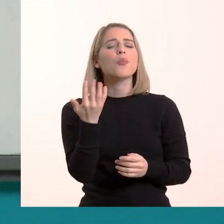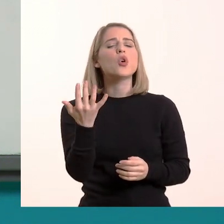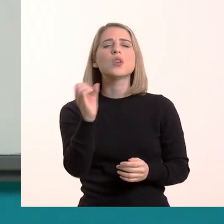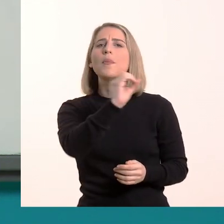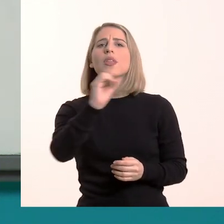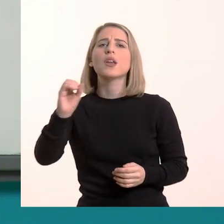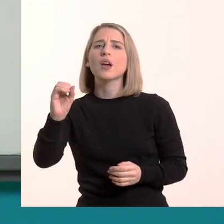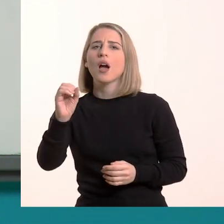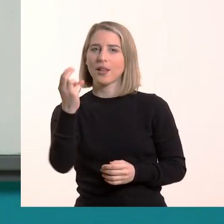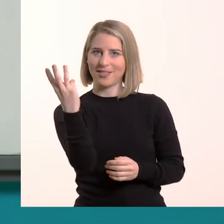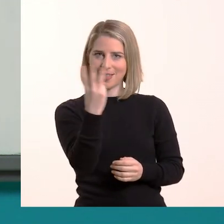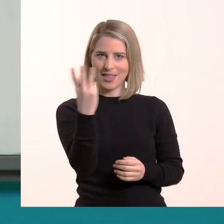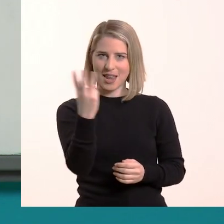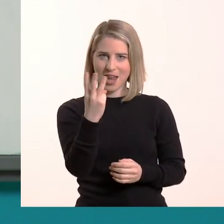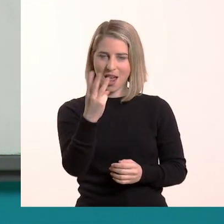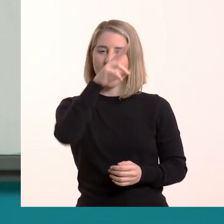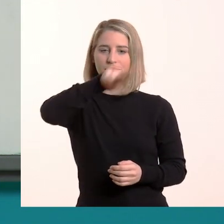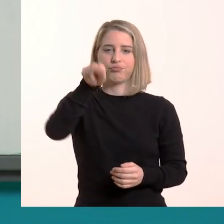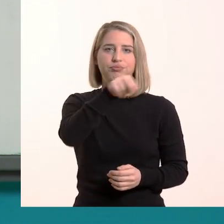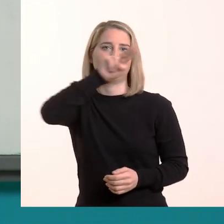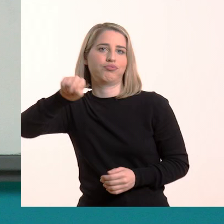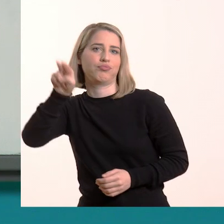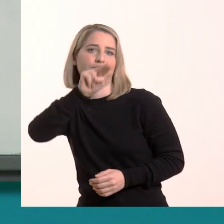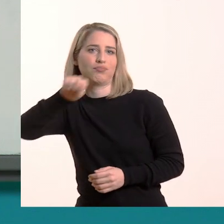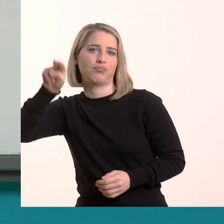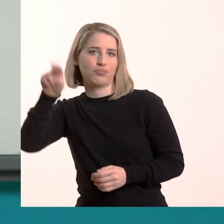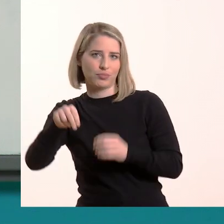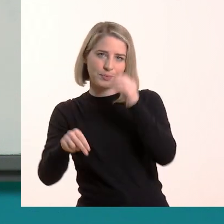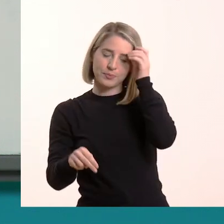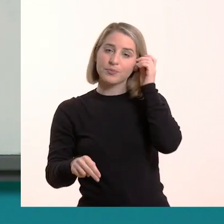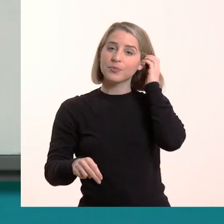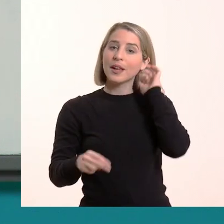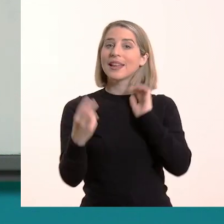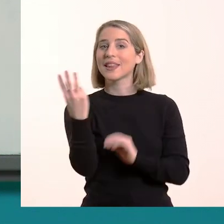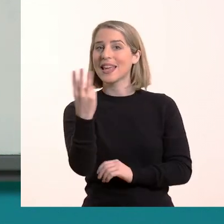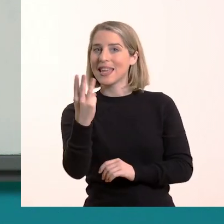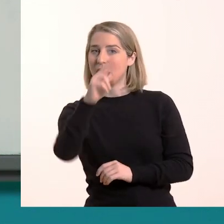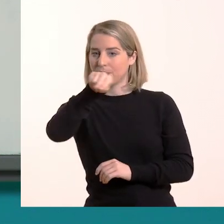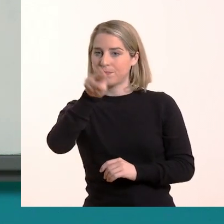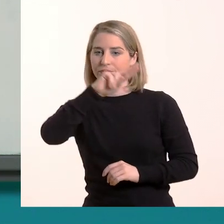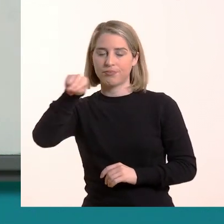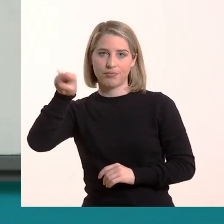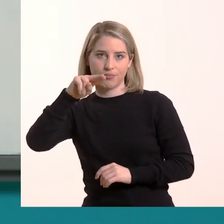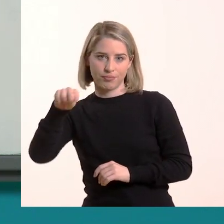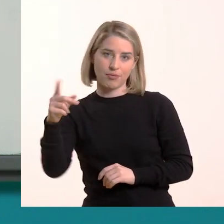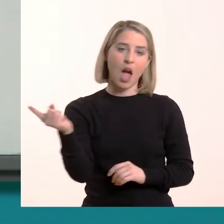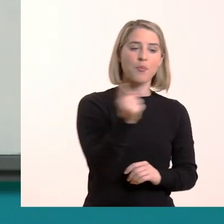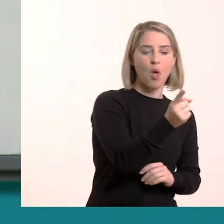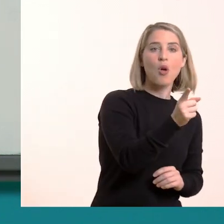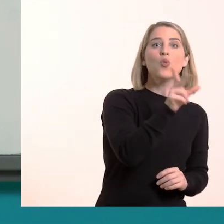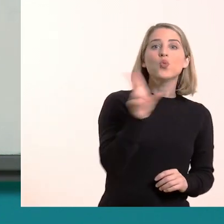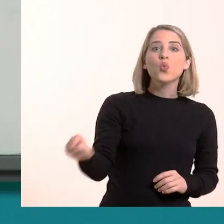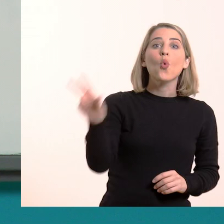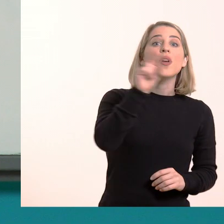Πόσα μηδενικά έχει το 1000? 3. Άρα 3 μηδενικά σβήνω από εδώ, 3 μηδενικά αφαιρώ και